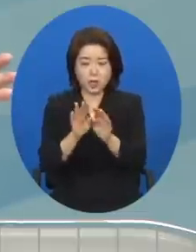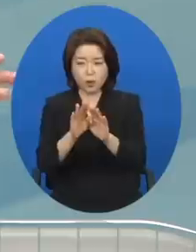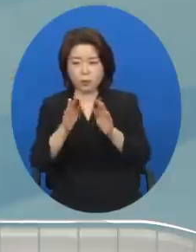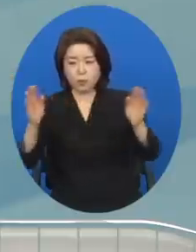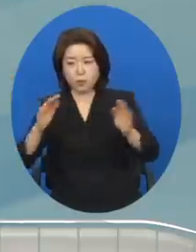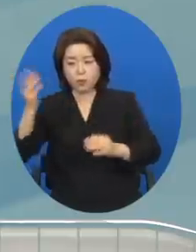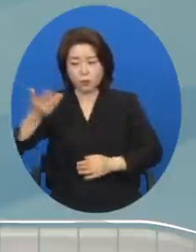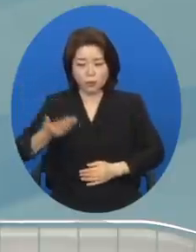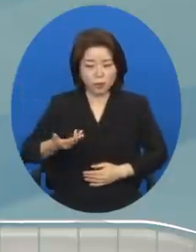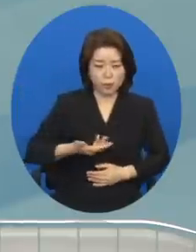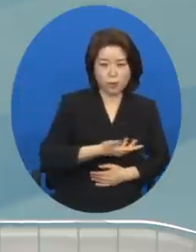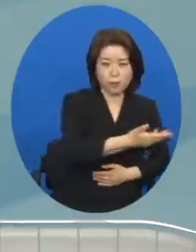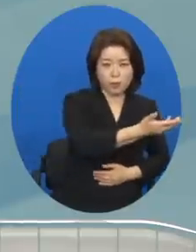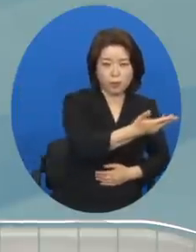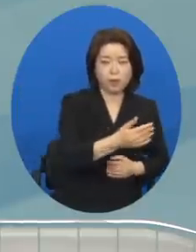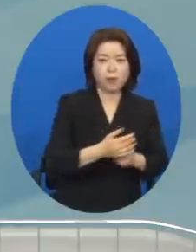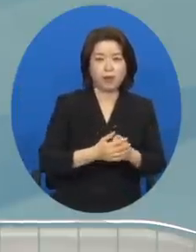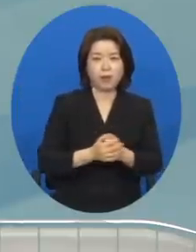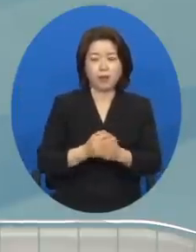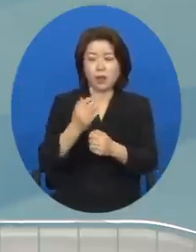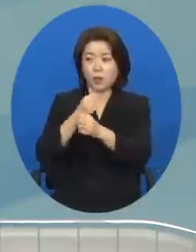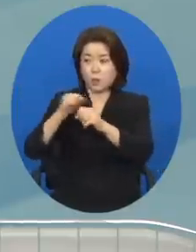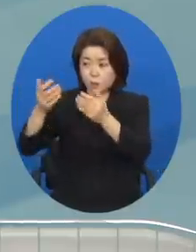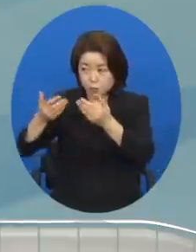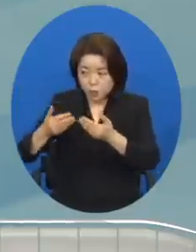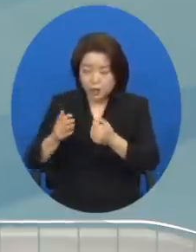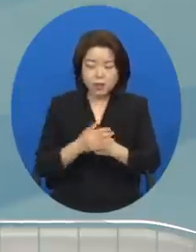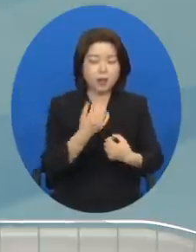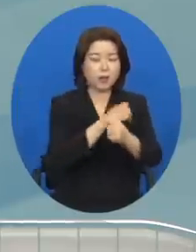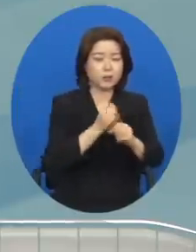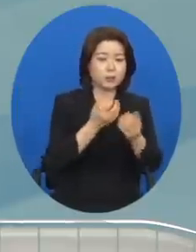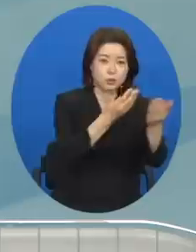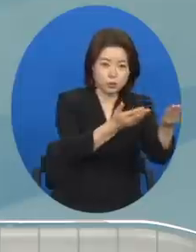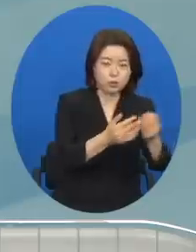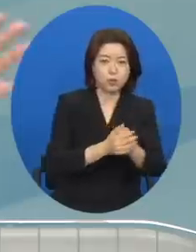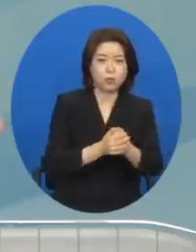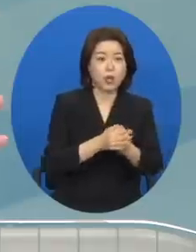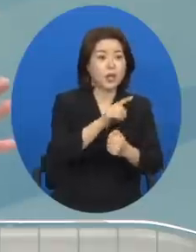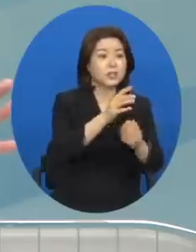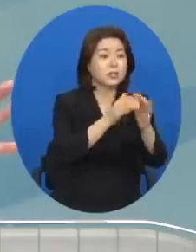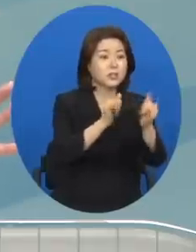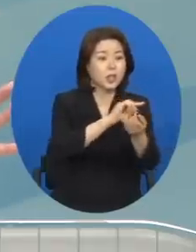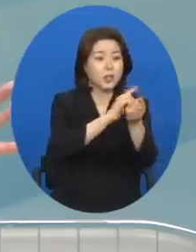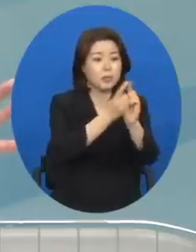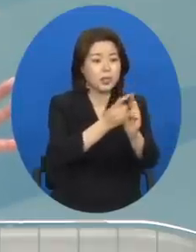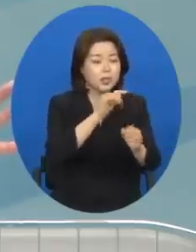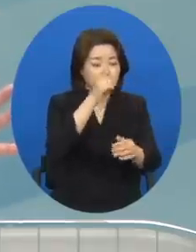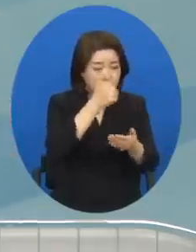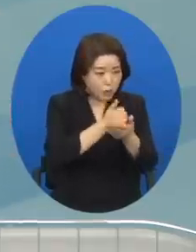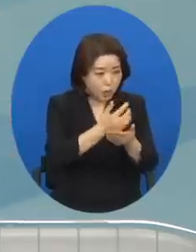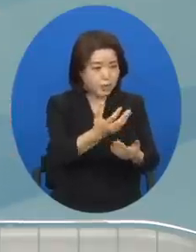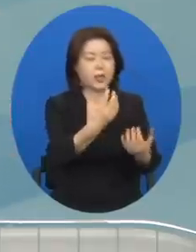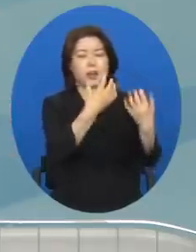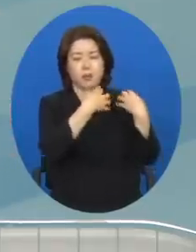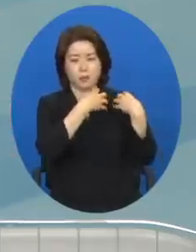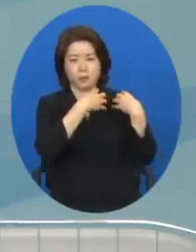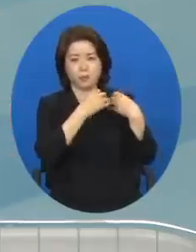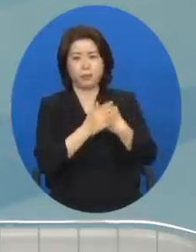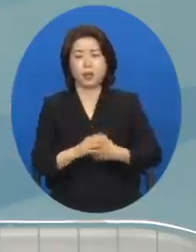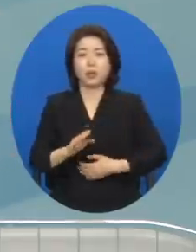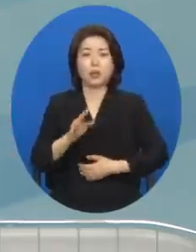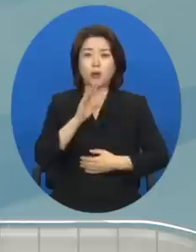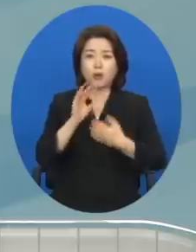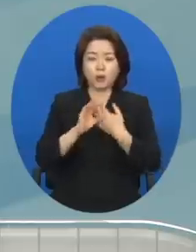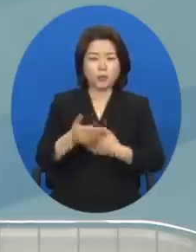열어보세요. 용서하고 그 사람의 죄를 내가 대신 지고 한번 그렇게 해보세요. 그러면 여러분이